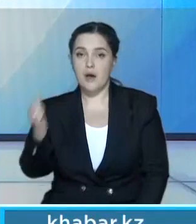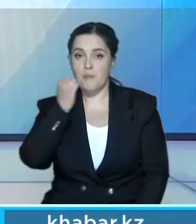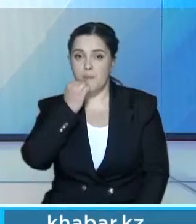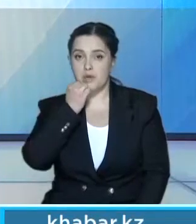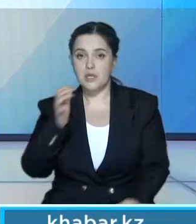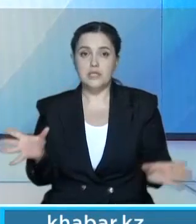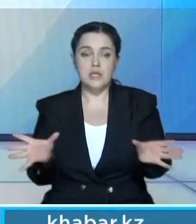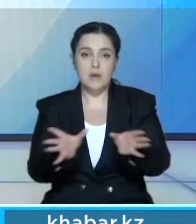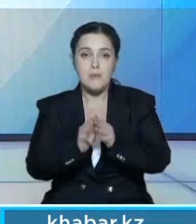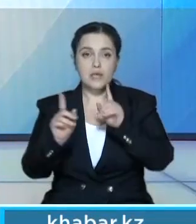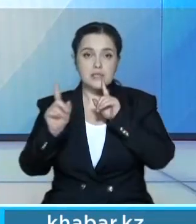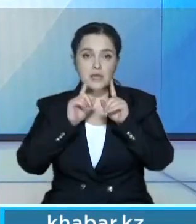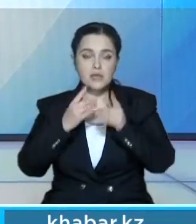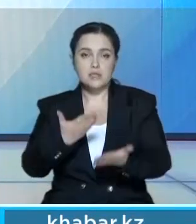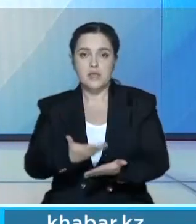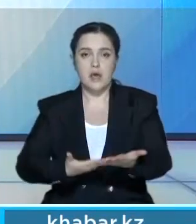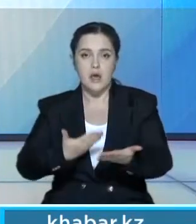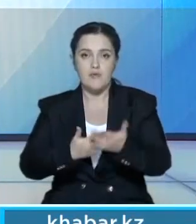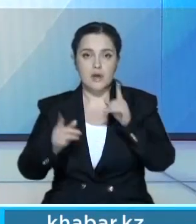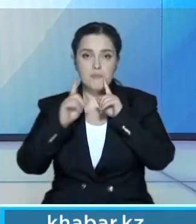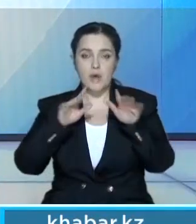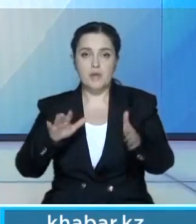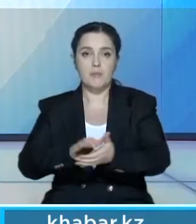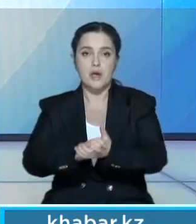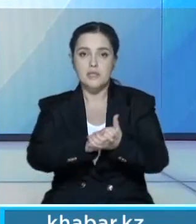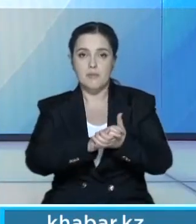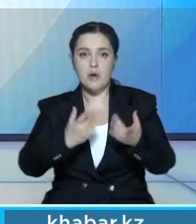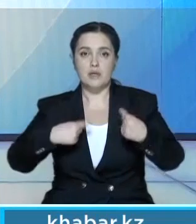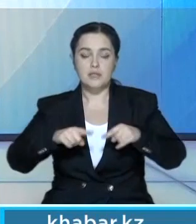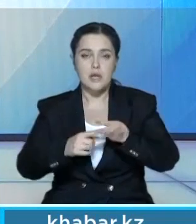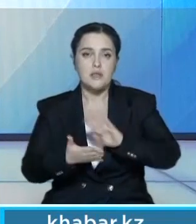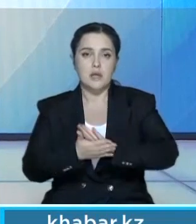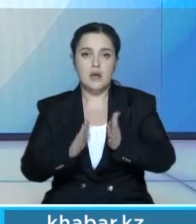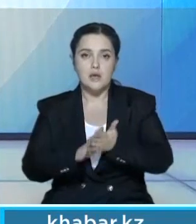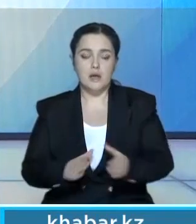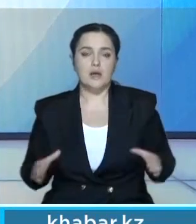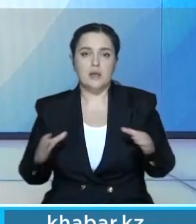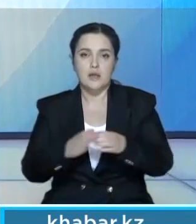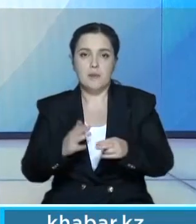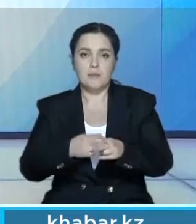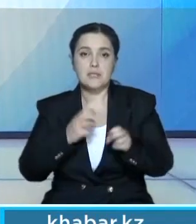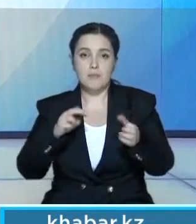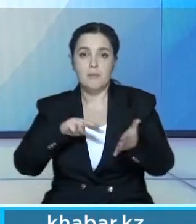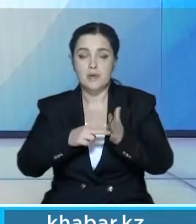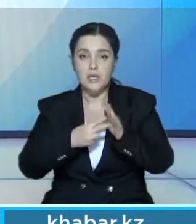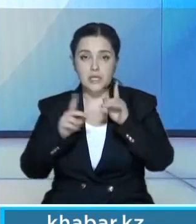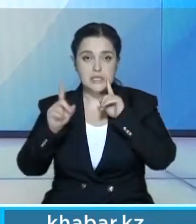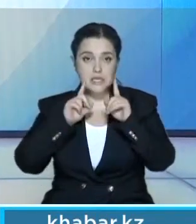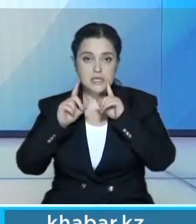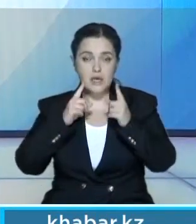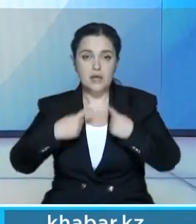Москве проходит совместное заседание Совета парламентской ассамблеи организации договора о коллективной безопасности и пленарное заседание